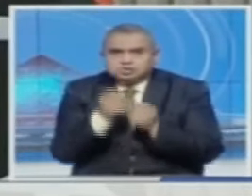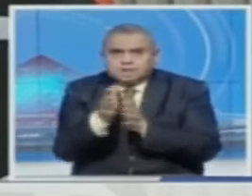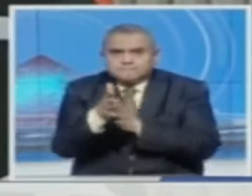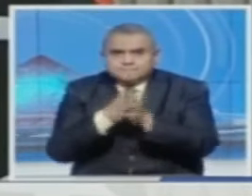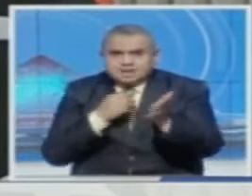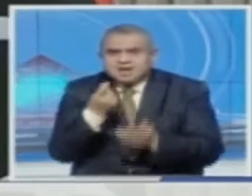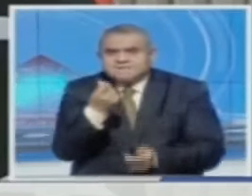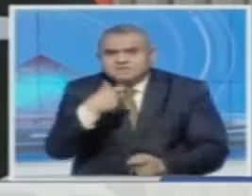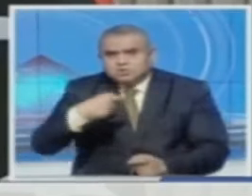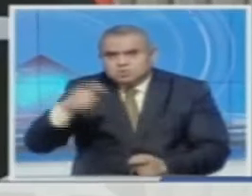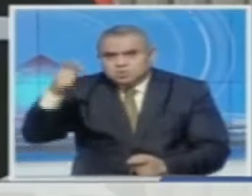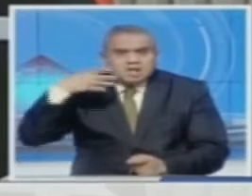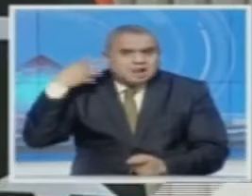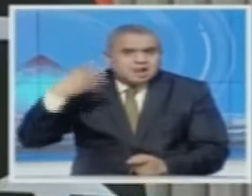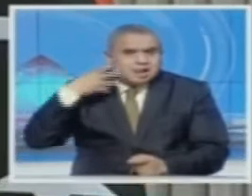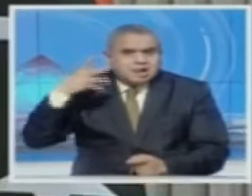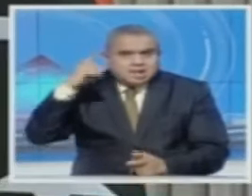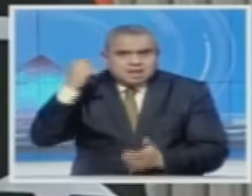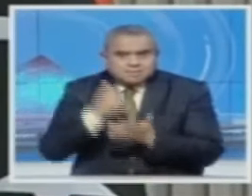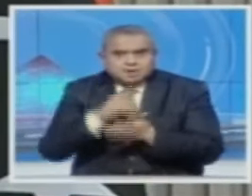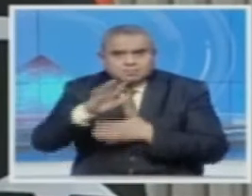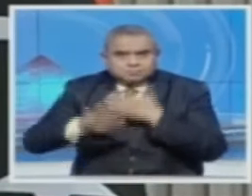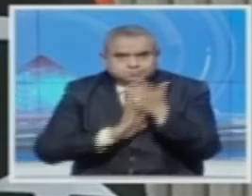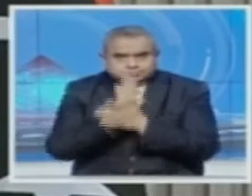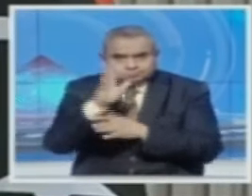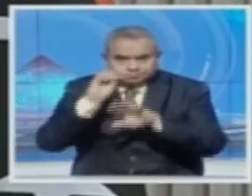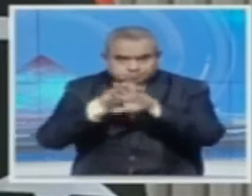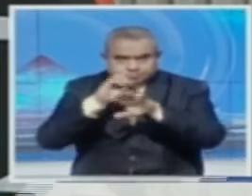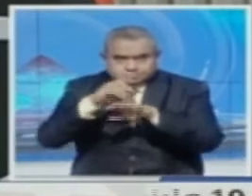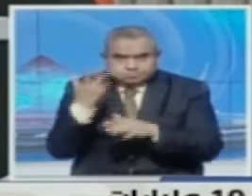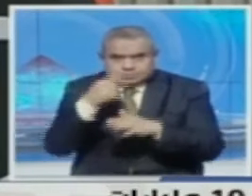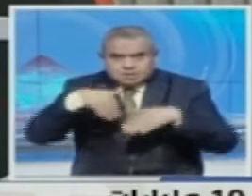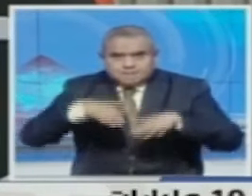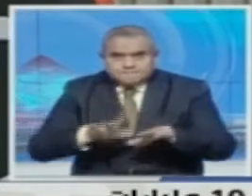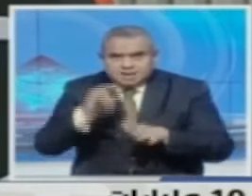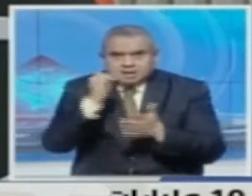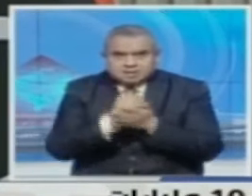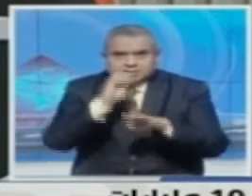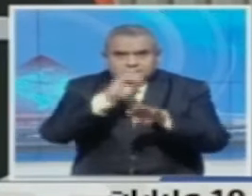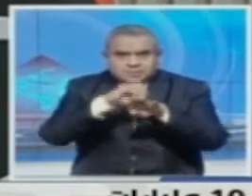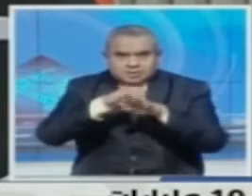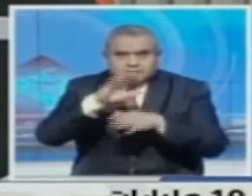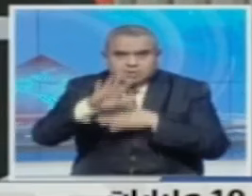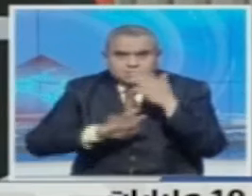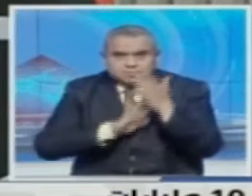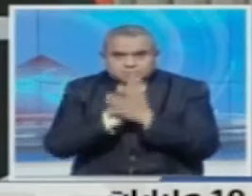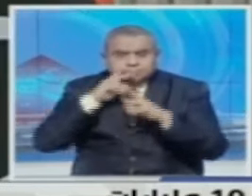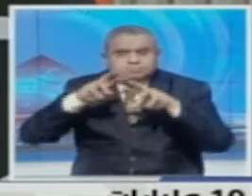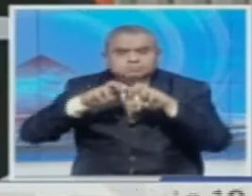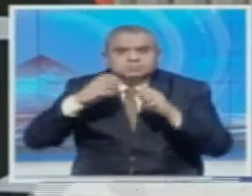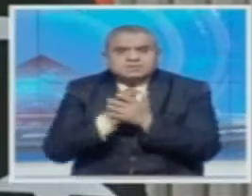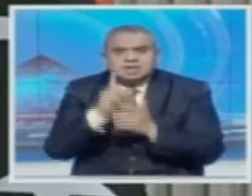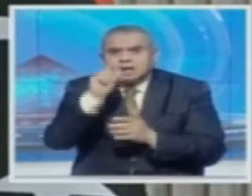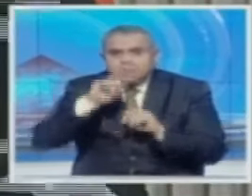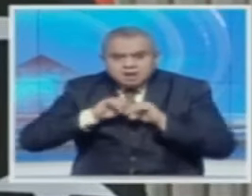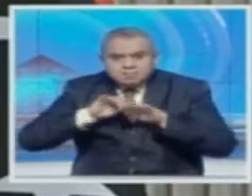10 مليارات دينار ليبي لإغاثة المناطق المنكوبة، وأشار إلى أن المجلس دعا القضاء للتحقيق